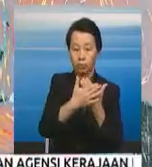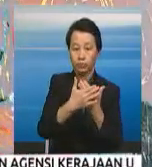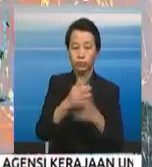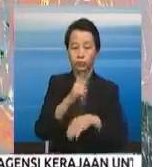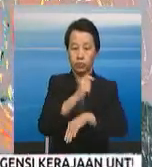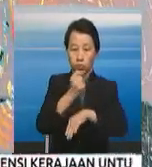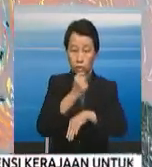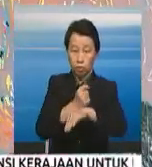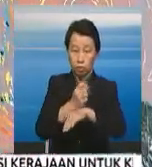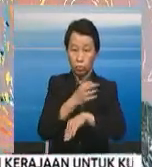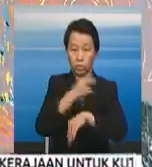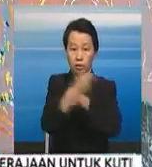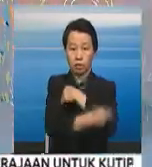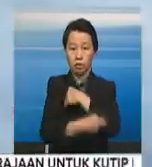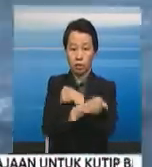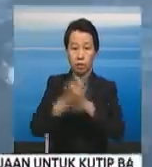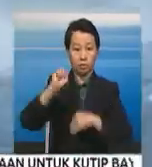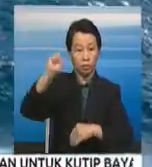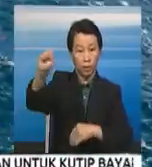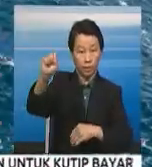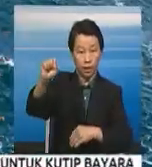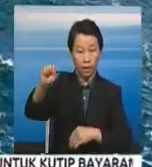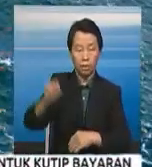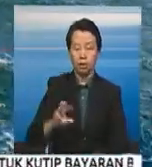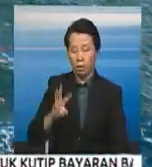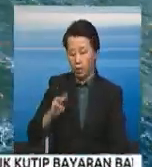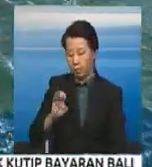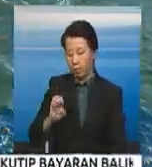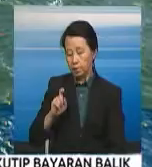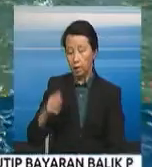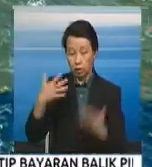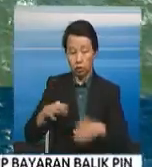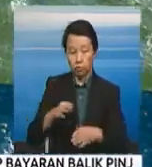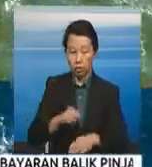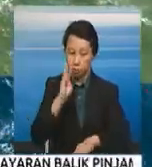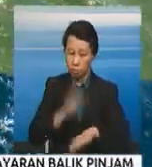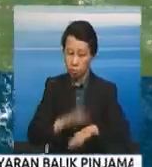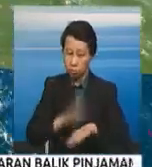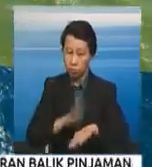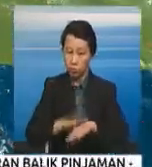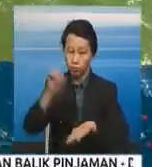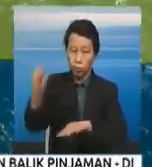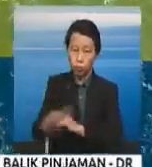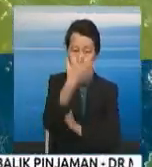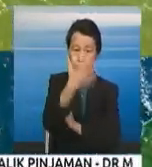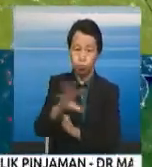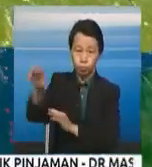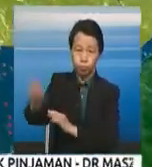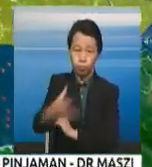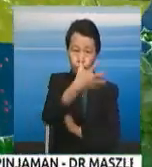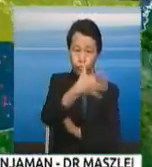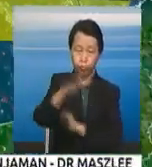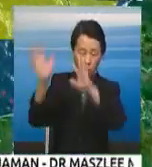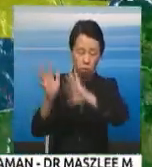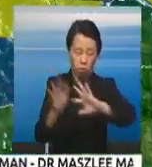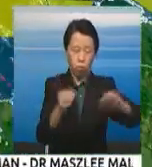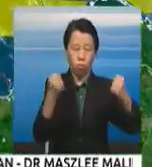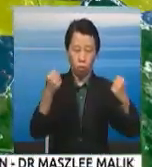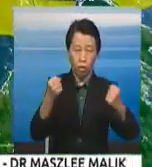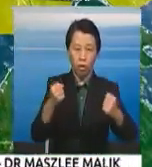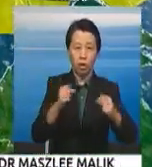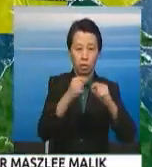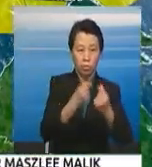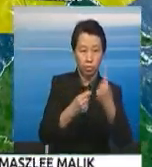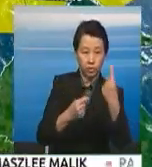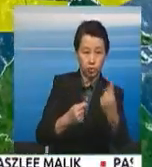Tioman dan juga di negeri Sabah. Justru itu, Met Malaysia telah pun mengeluarkan amaran angin kencang serta laut bergelora kategori pertama, kategori kedua